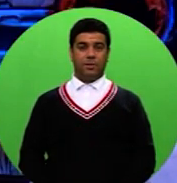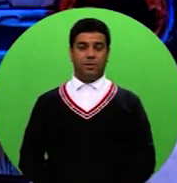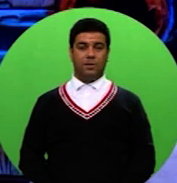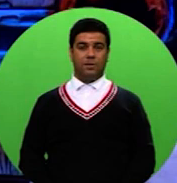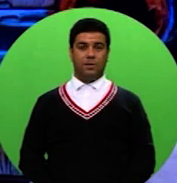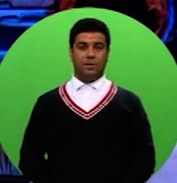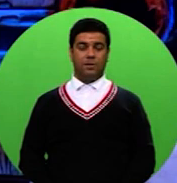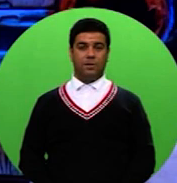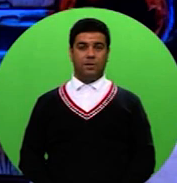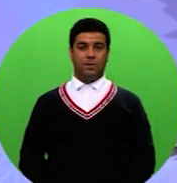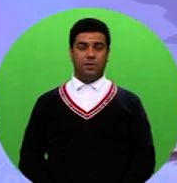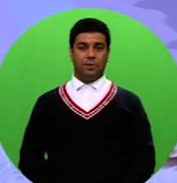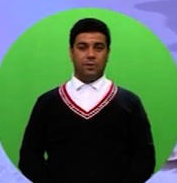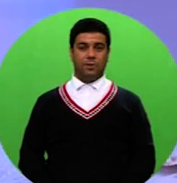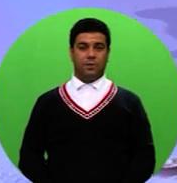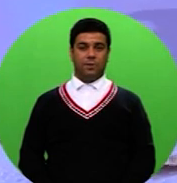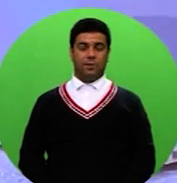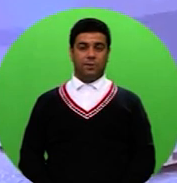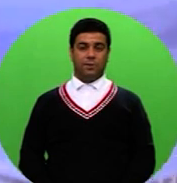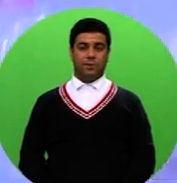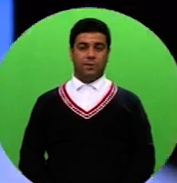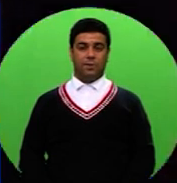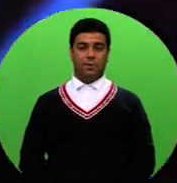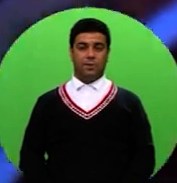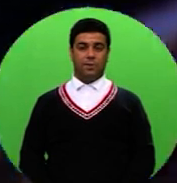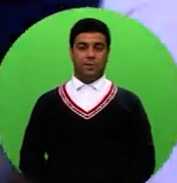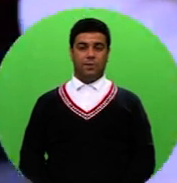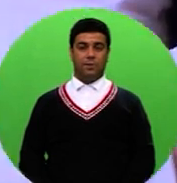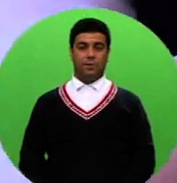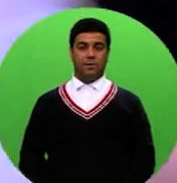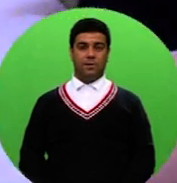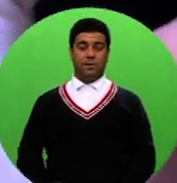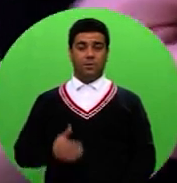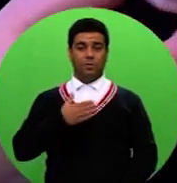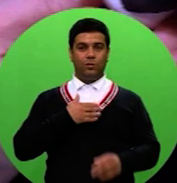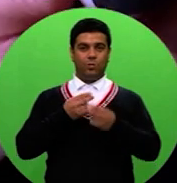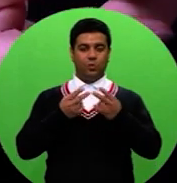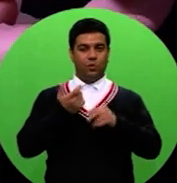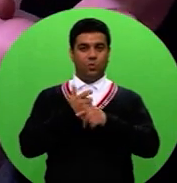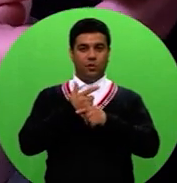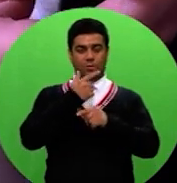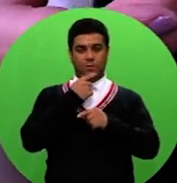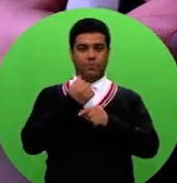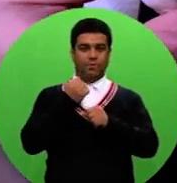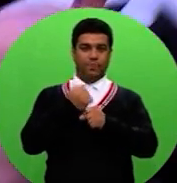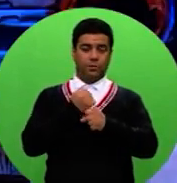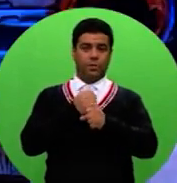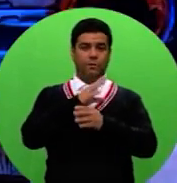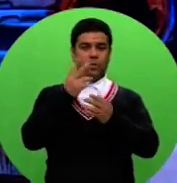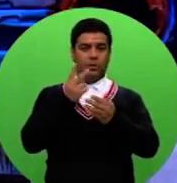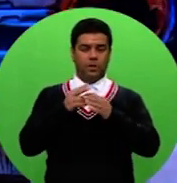Пониже немножко. И еще раз. Вот так. Вот у нас получаются